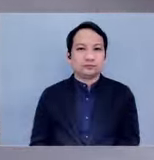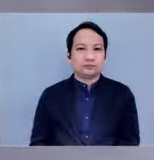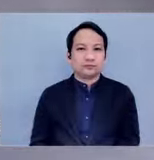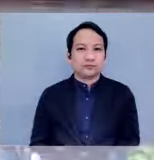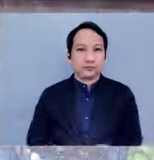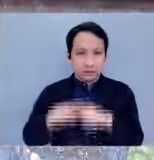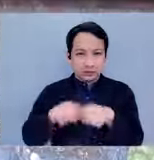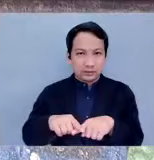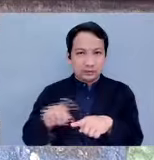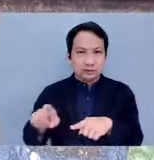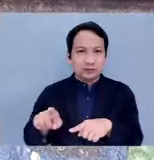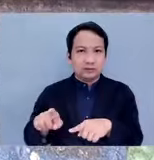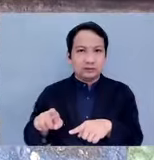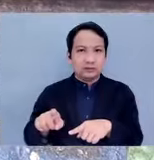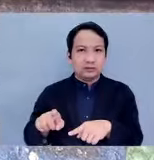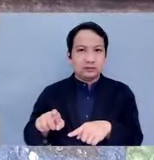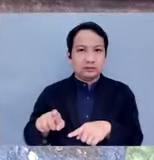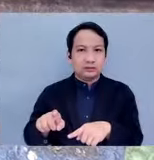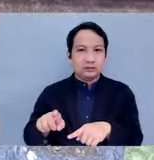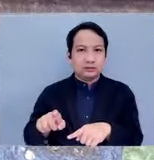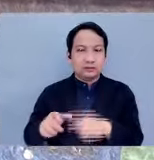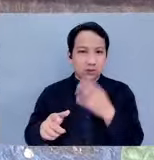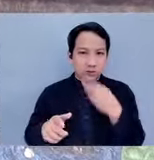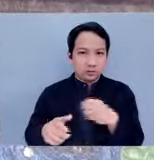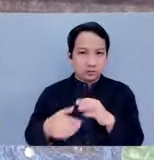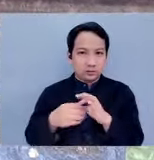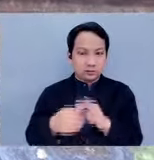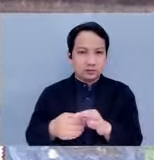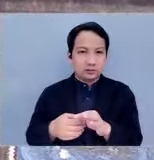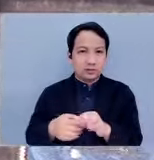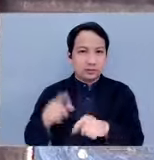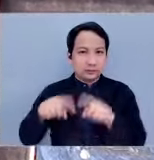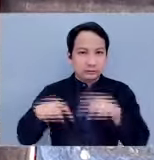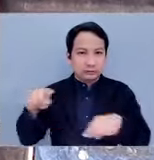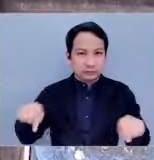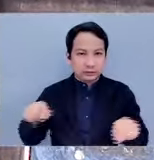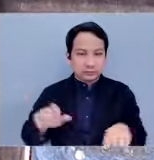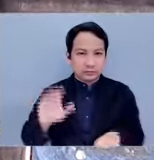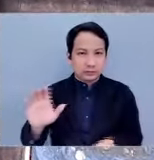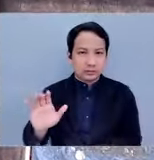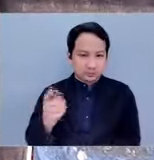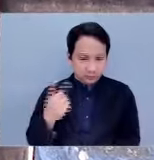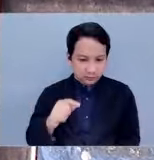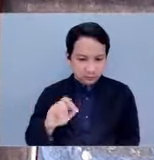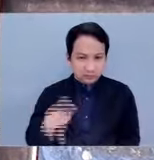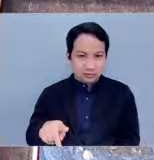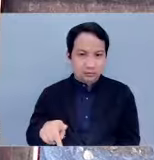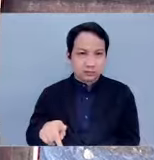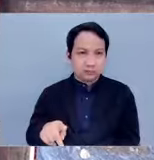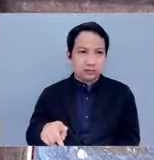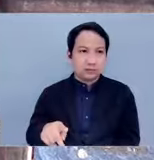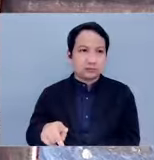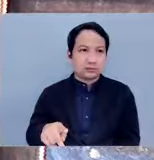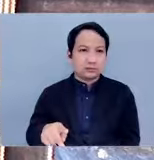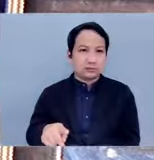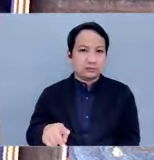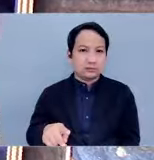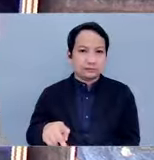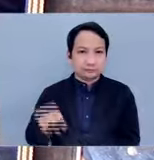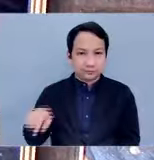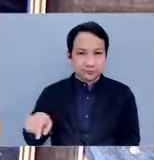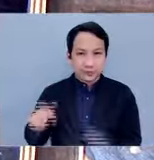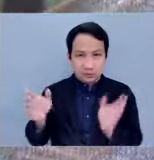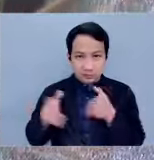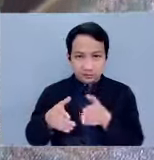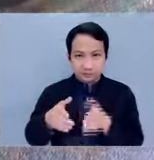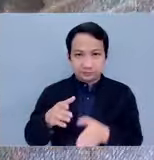the complexity rin po and the subjects po. Actually, kasi, iba-iba yung treatment ni Benjay. Halimbawa, ito, napakaliit nung dog dito sa particular portrait. Ito,